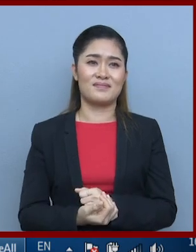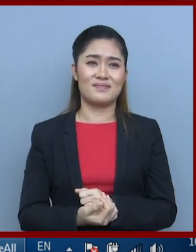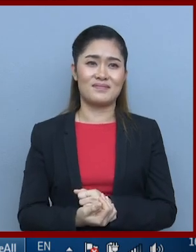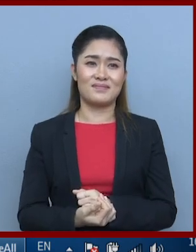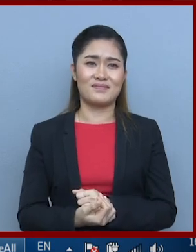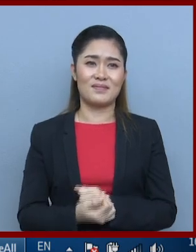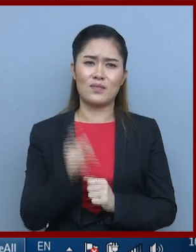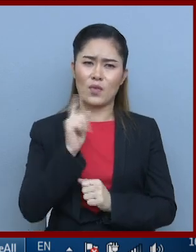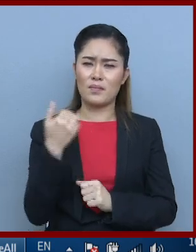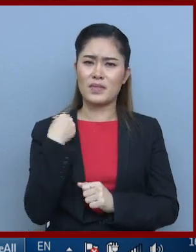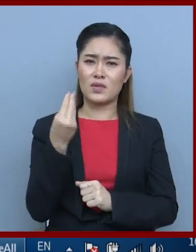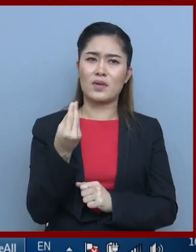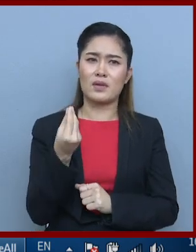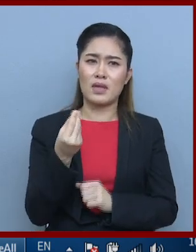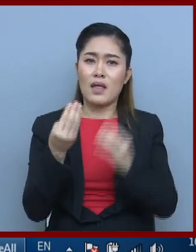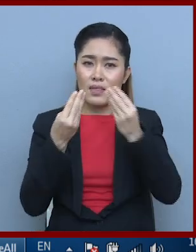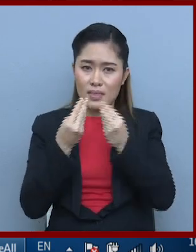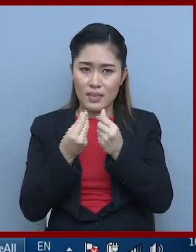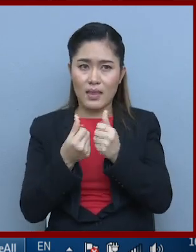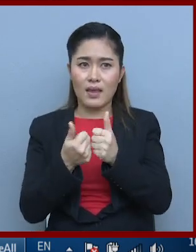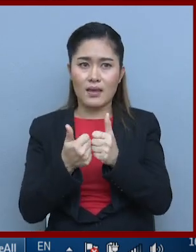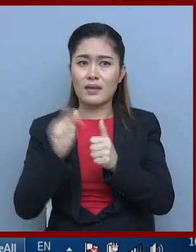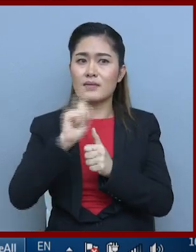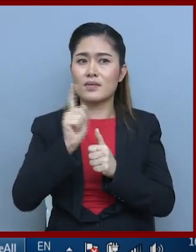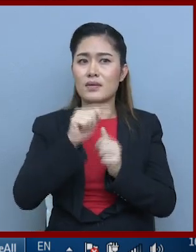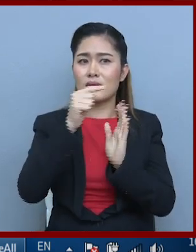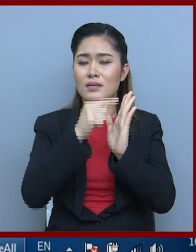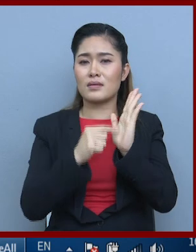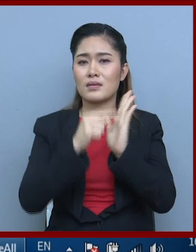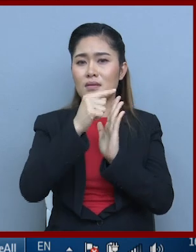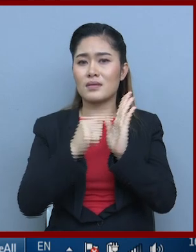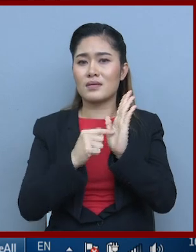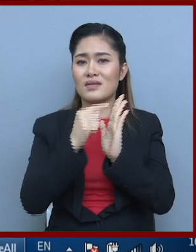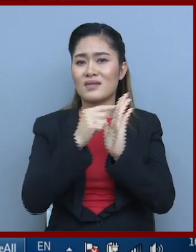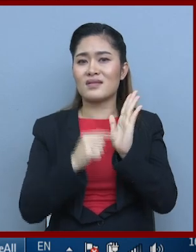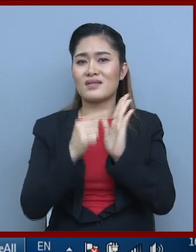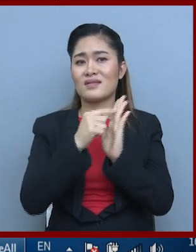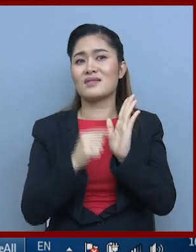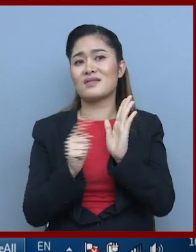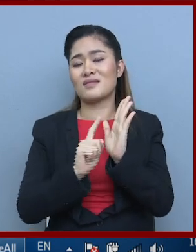มันจะต้องได้ทั้งตอนเป็นตัวเลขแล้วก็ตอนเป็นอะไร